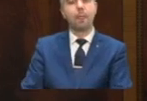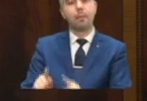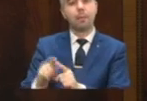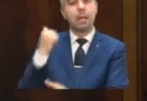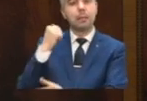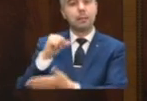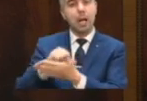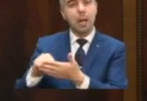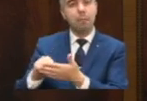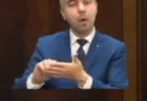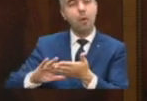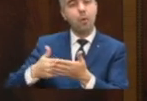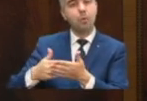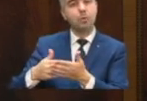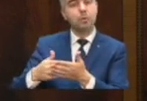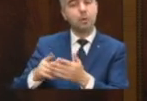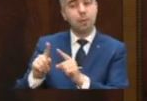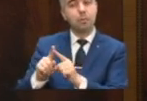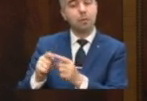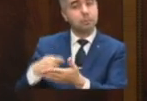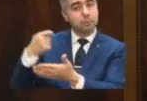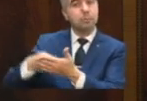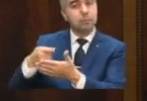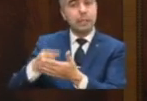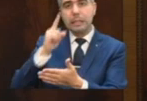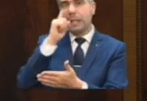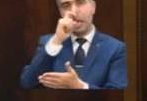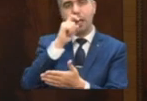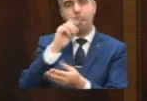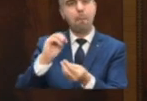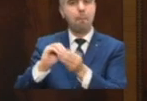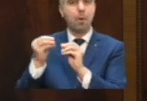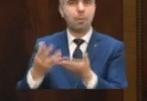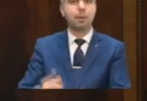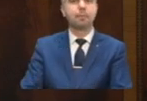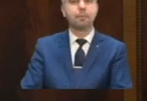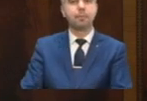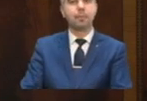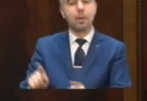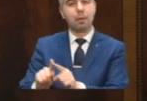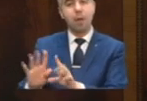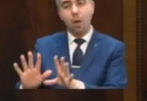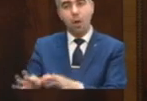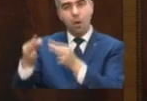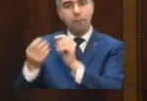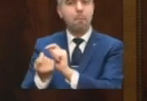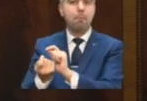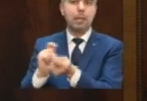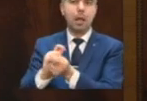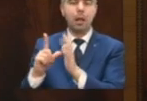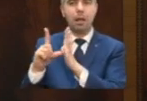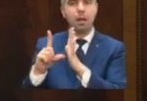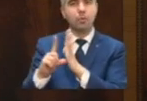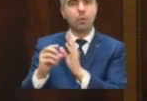الضرائب يعني كتصيف لهم يعني مبالغ كبيرة. المهم مشكل واقع، وأنا أقترح أن نجد الصيغة لتجاوز هذه